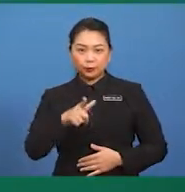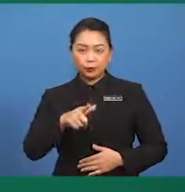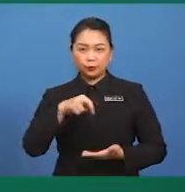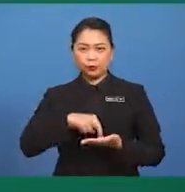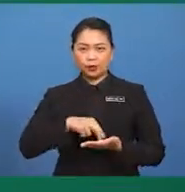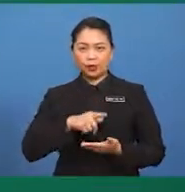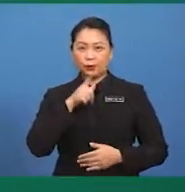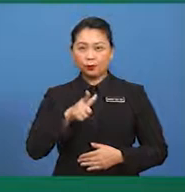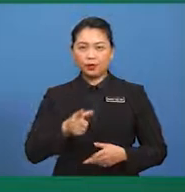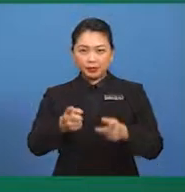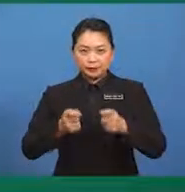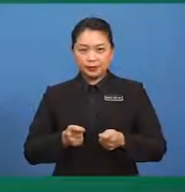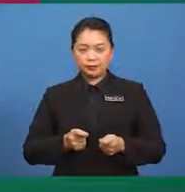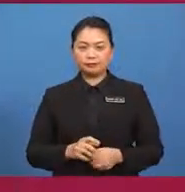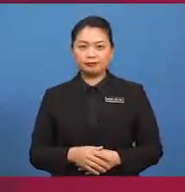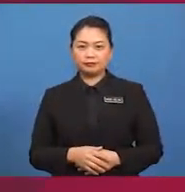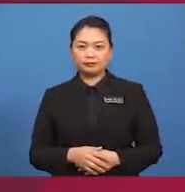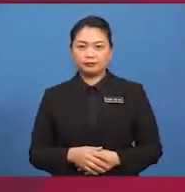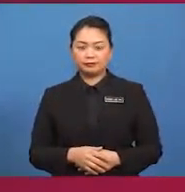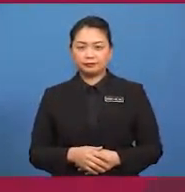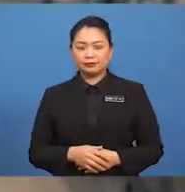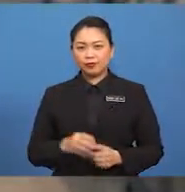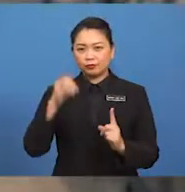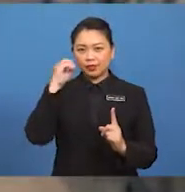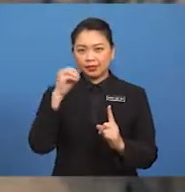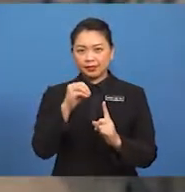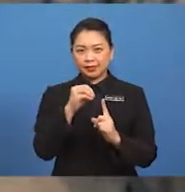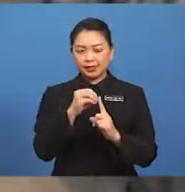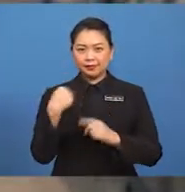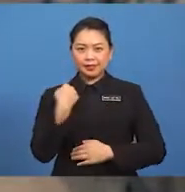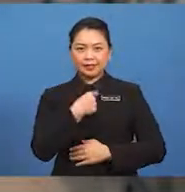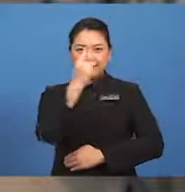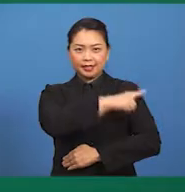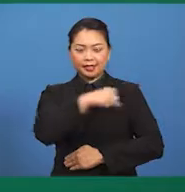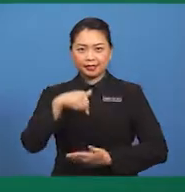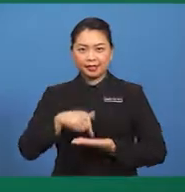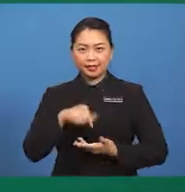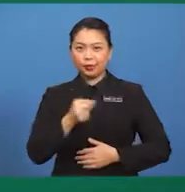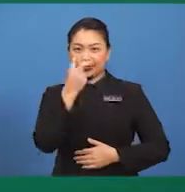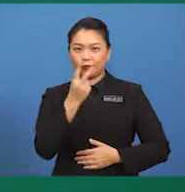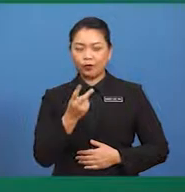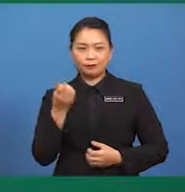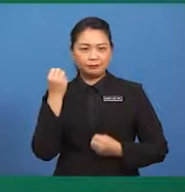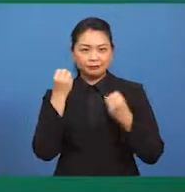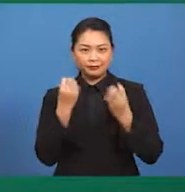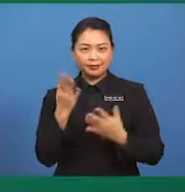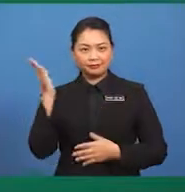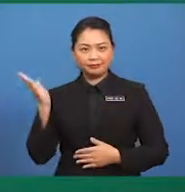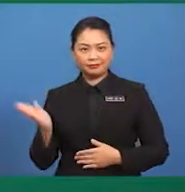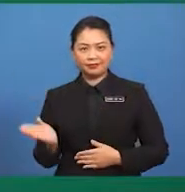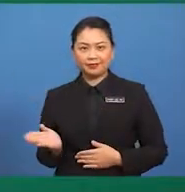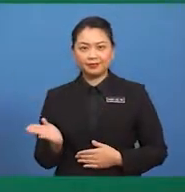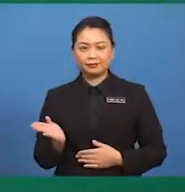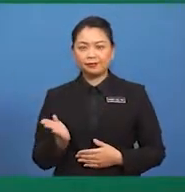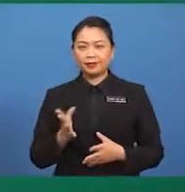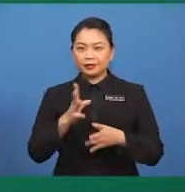dan peruntukan hutang ragu. Objektif pembelajaran kita hari ini ialah di akhir pembelajaran, murid-murid akan